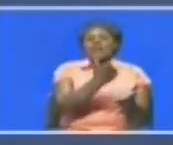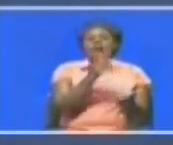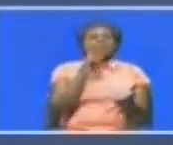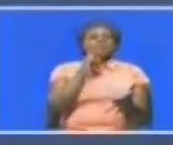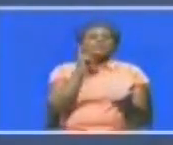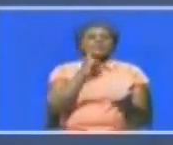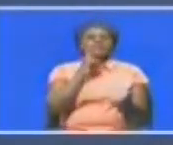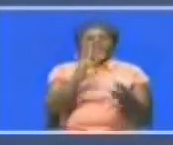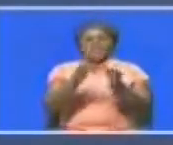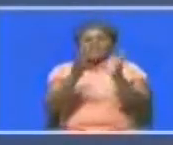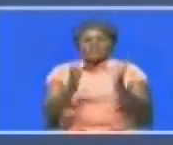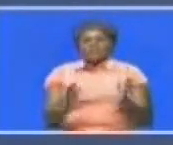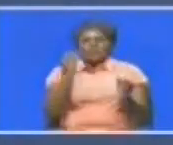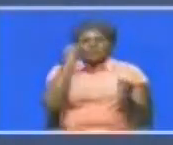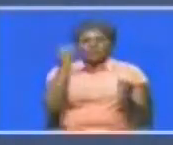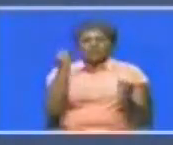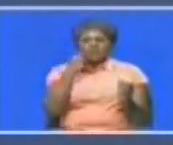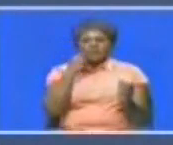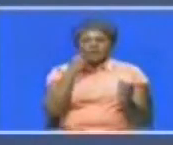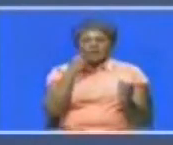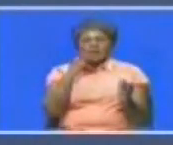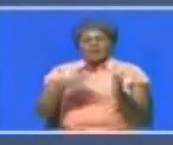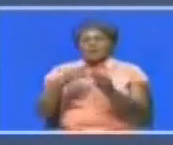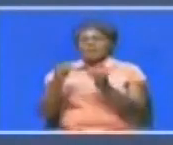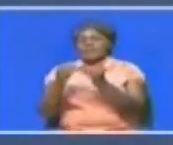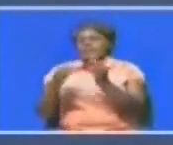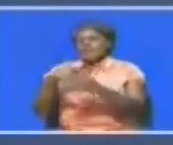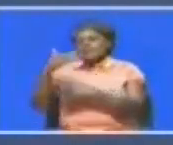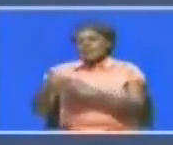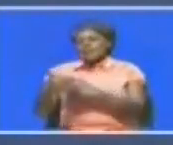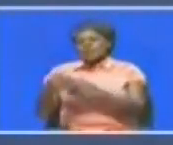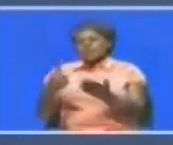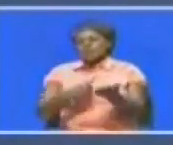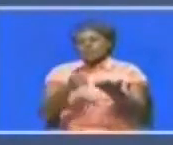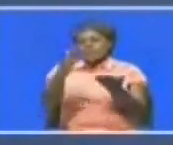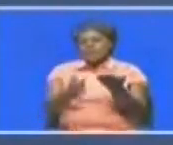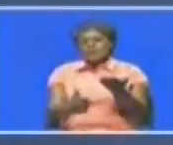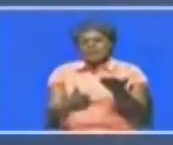ni Mary Kilobi, mtangazaji wa Ishara Mekua, nimeresha Uwiti, Mola kiridhia, tukutane weekend ijayo.